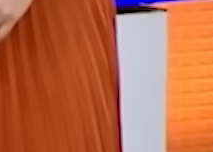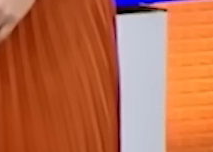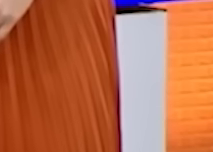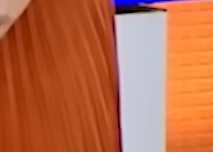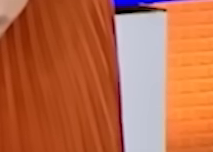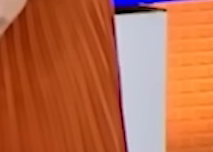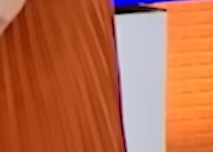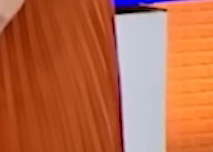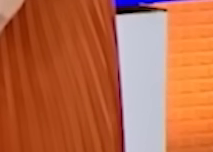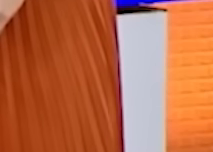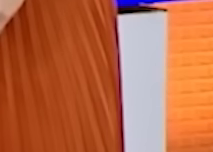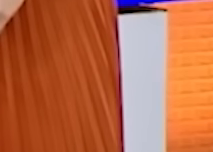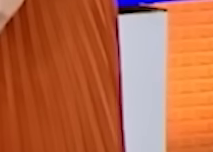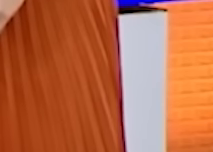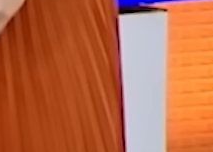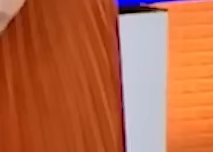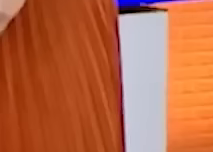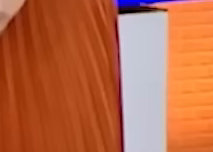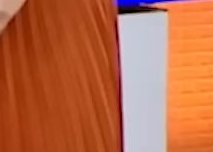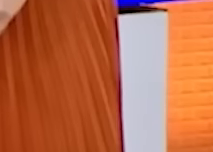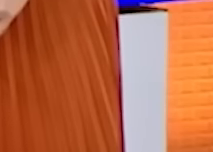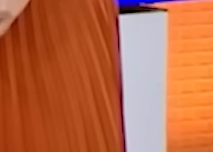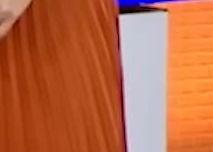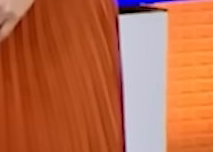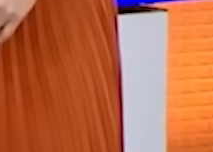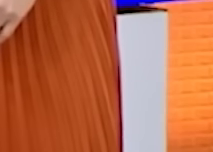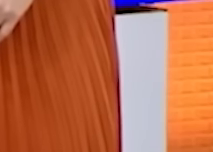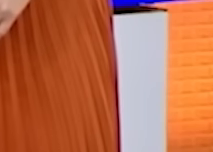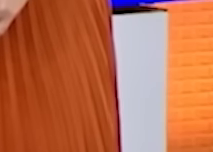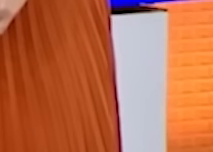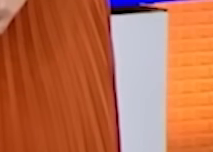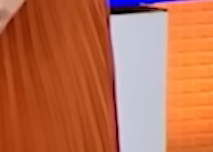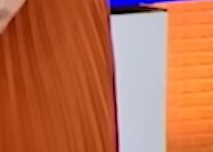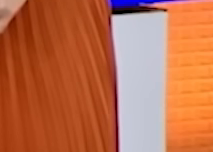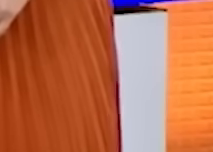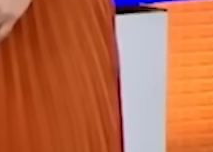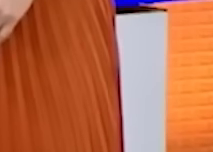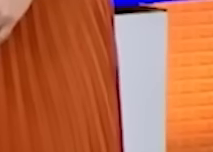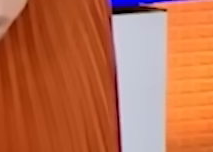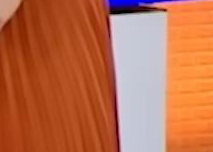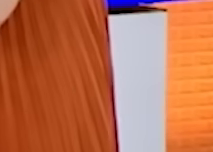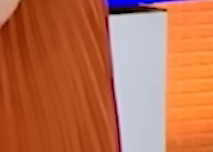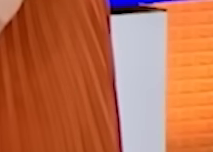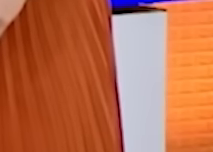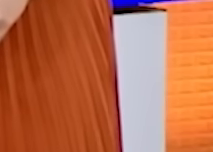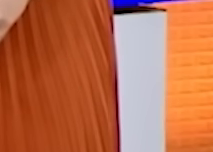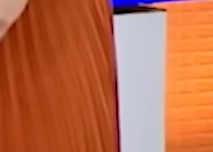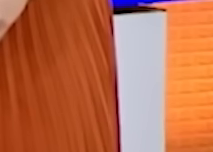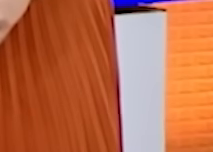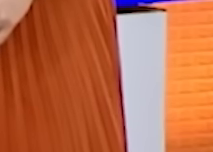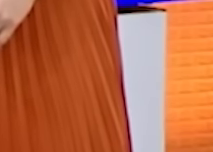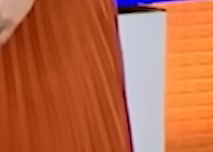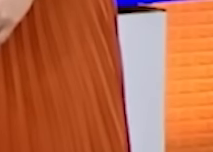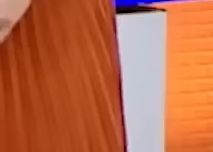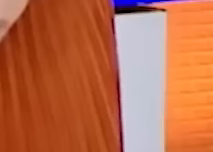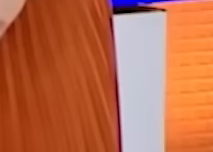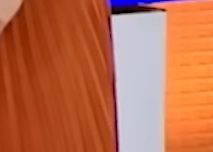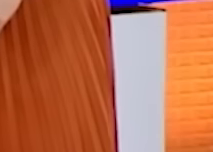Mga kapuso, para una ka sa mga balita, mag-subscribe sa GMA Integrated News sa YouTube. Sa mga kapuso abroad, subaybayan niyo